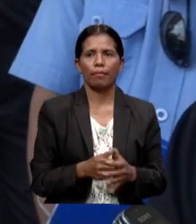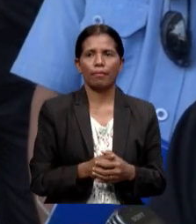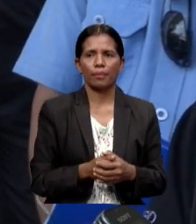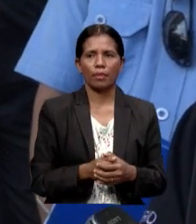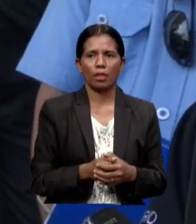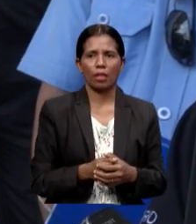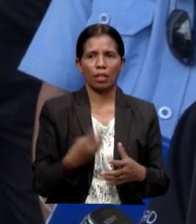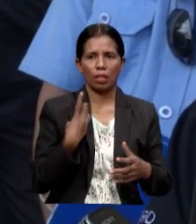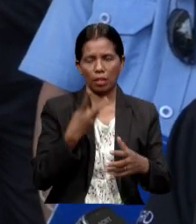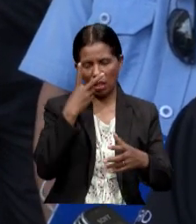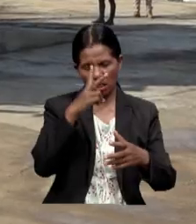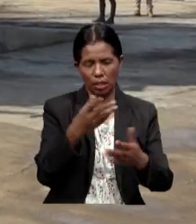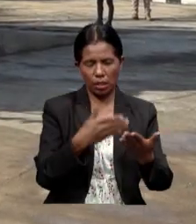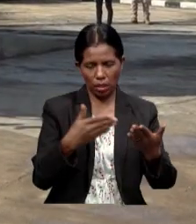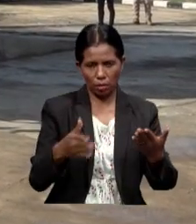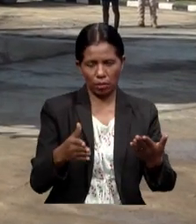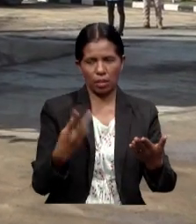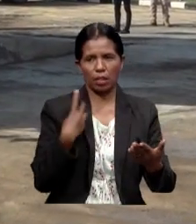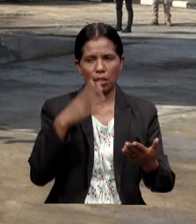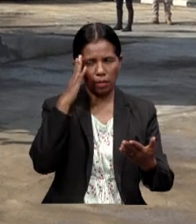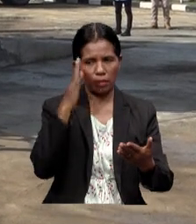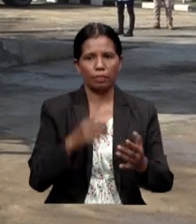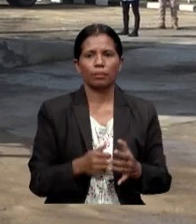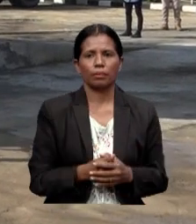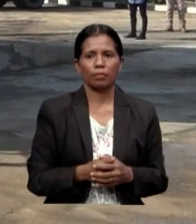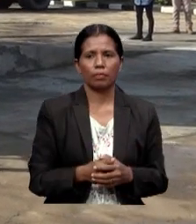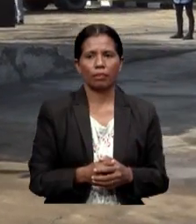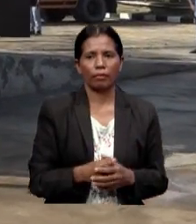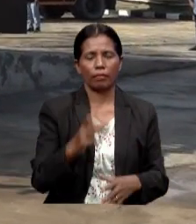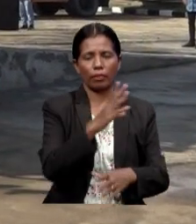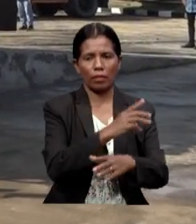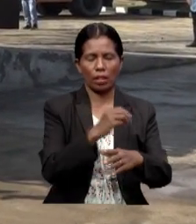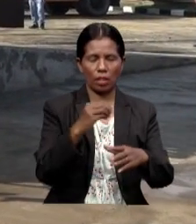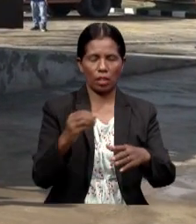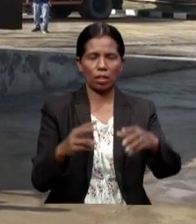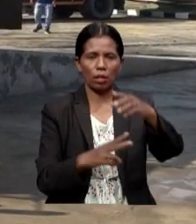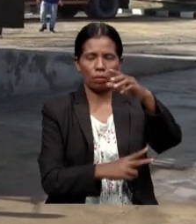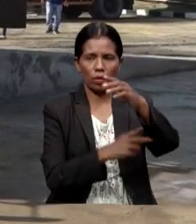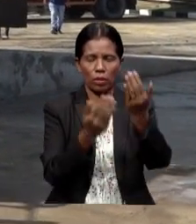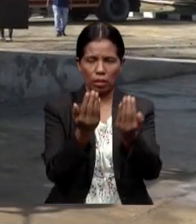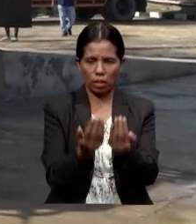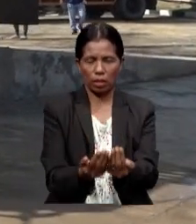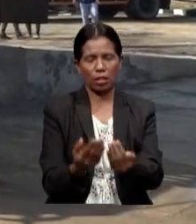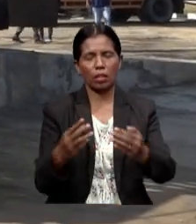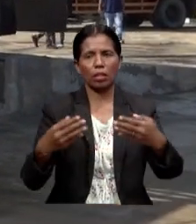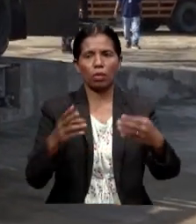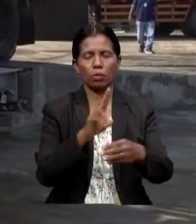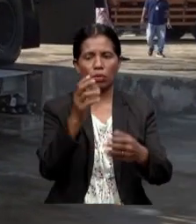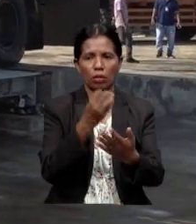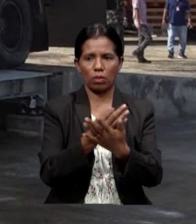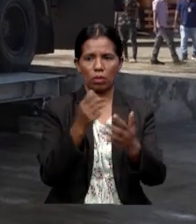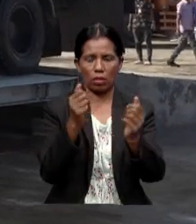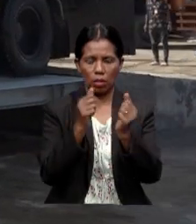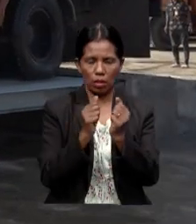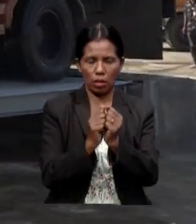update rumah ma kita detekta ina ba Konstruksi ba obra ponti tetu ga jembatan timbang iha frontera batu gadene gasta orsamentu hamutuk dolar